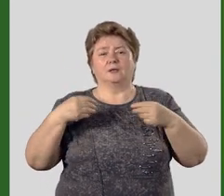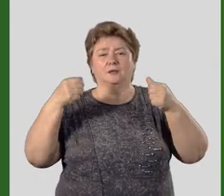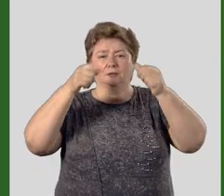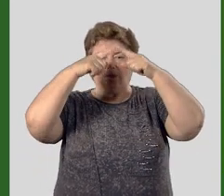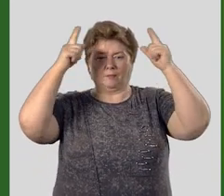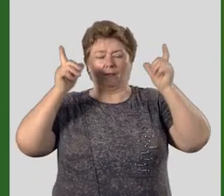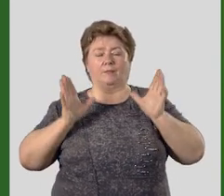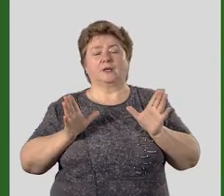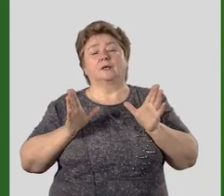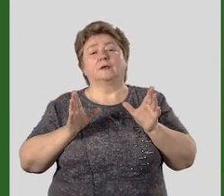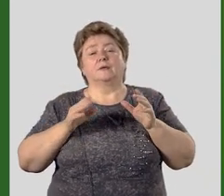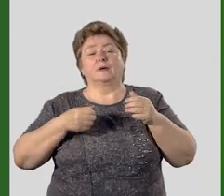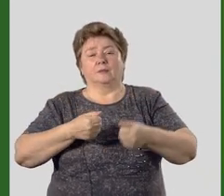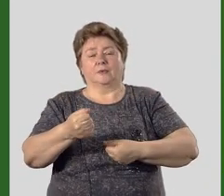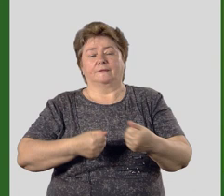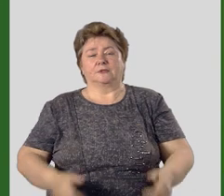портретов правителей.